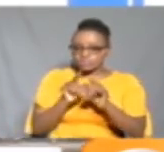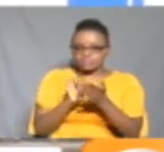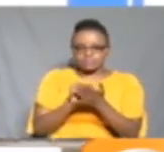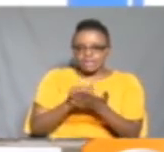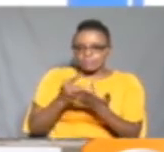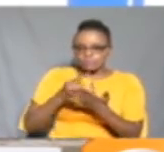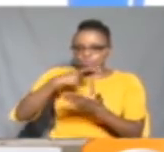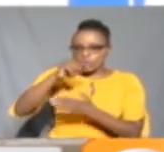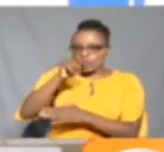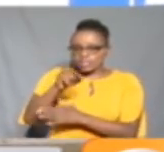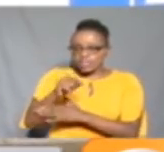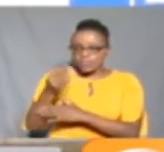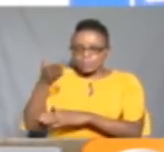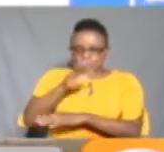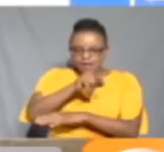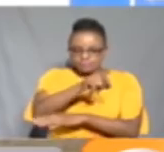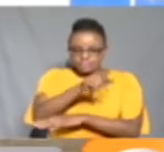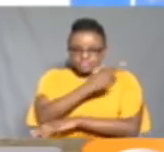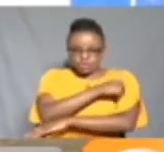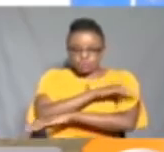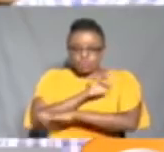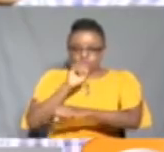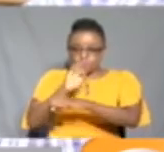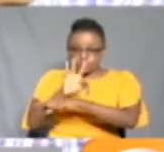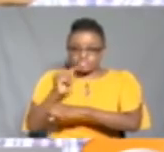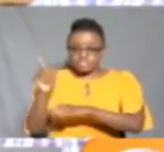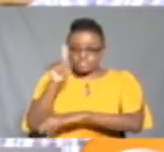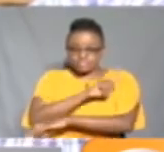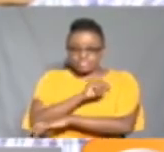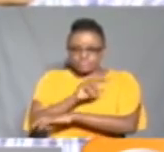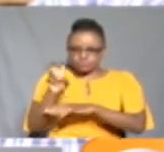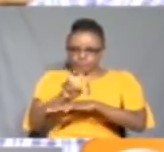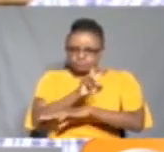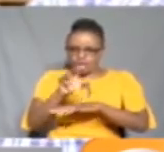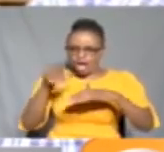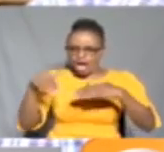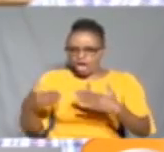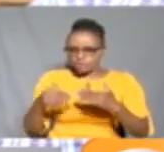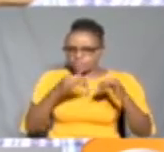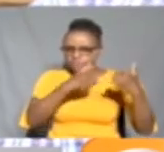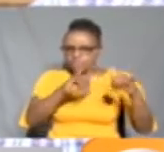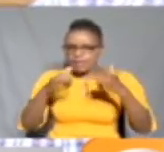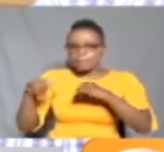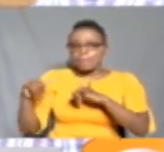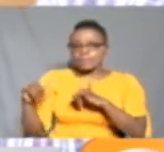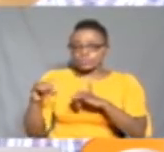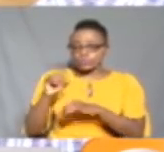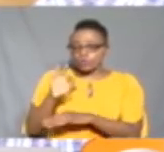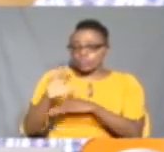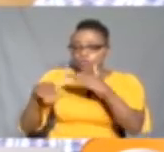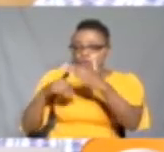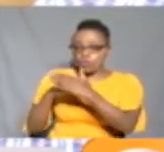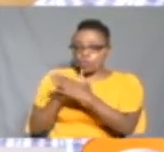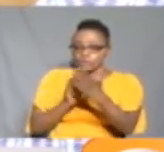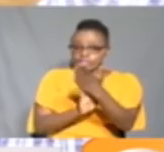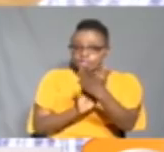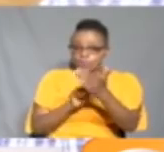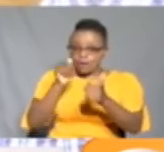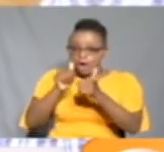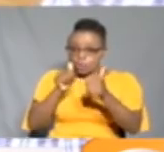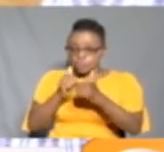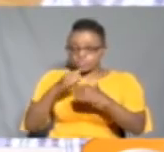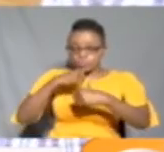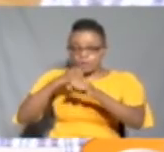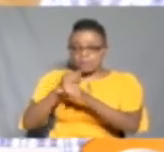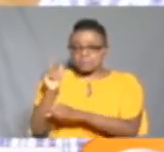this. We will return to this facility in 14 days to inspect the implementations of all the recommendations that